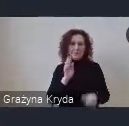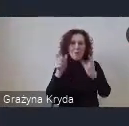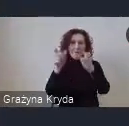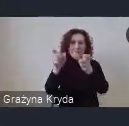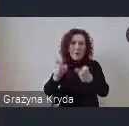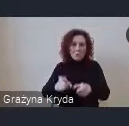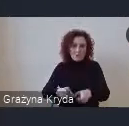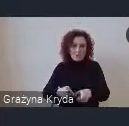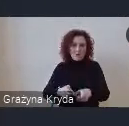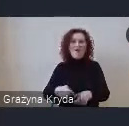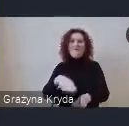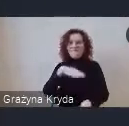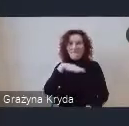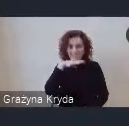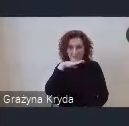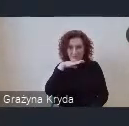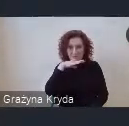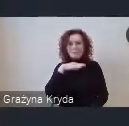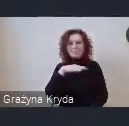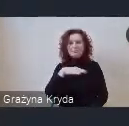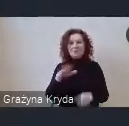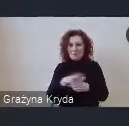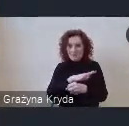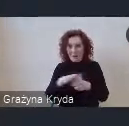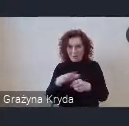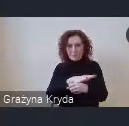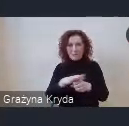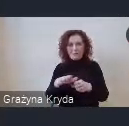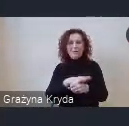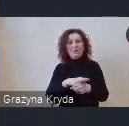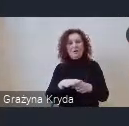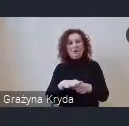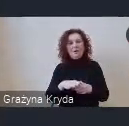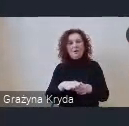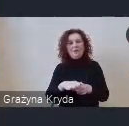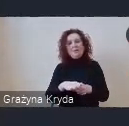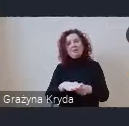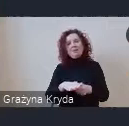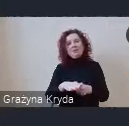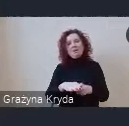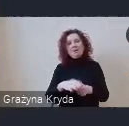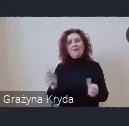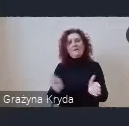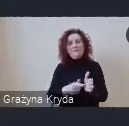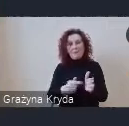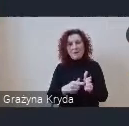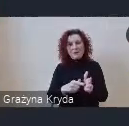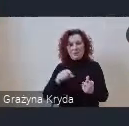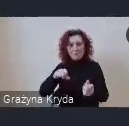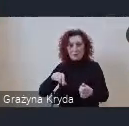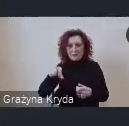spełnia wymagania mimo że jest tylko jedno ale zwróćcie uwagę że można wchodzić trzymając się prawą ręką i schodzić trzymając się prawą ręką